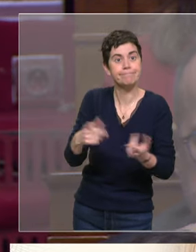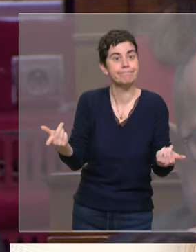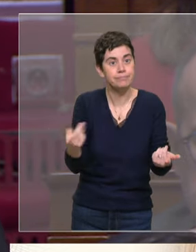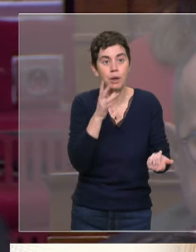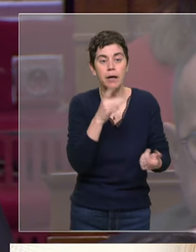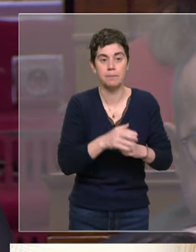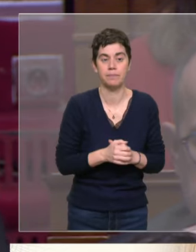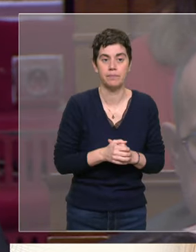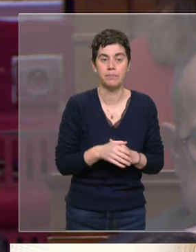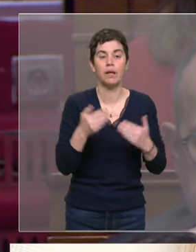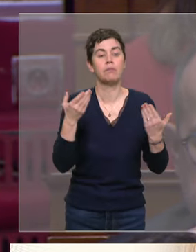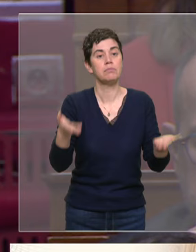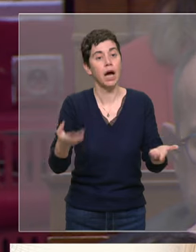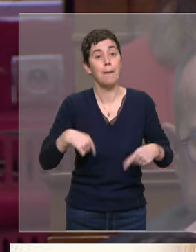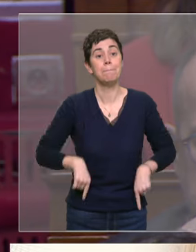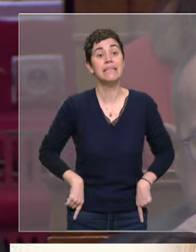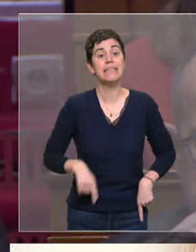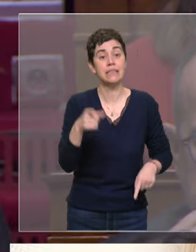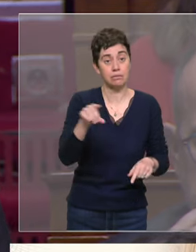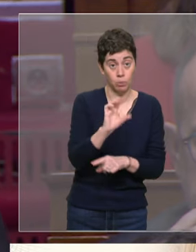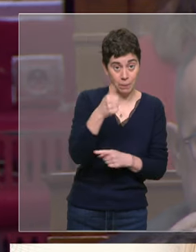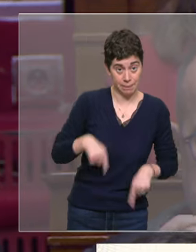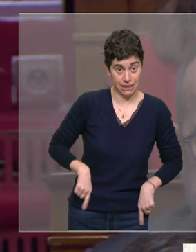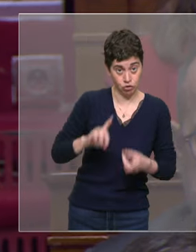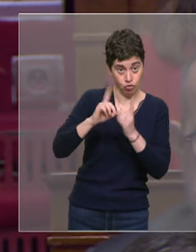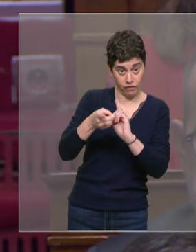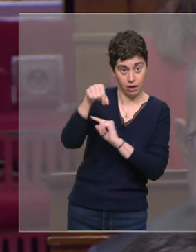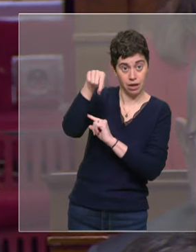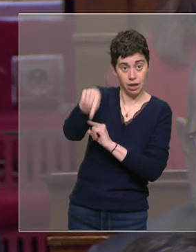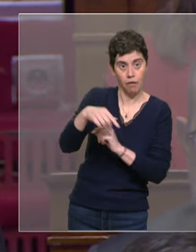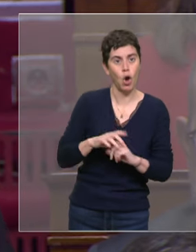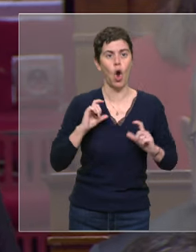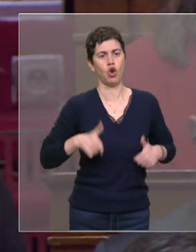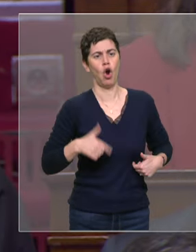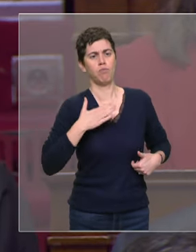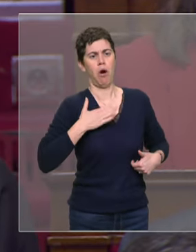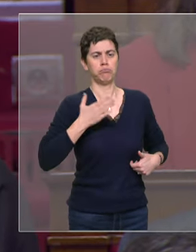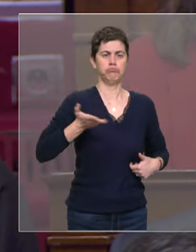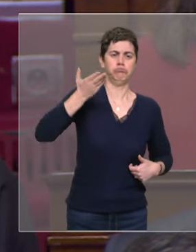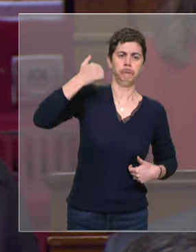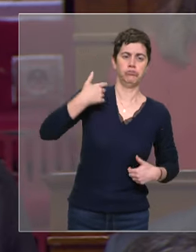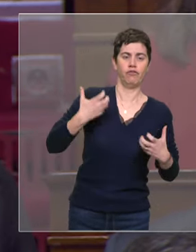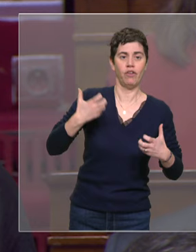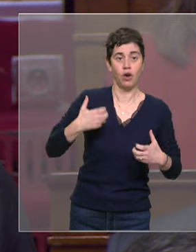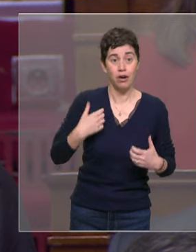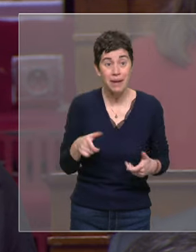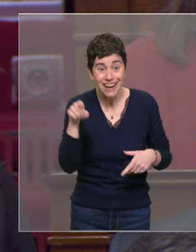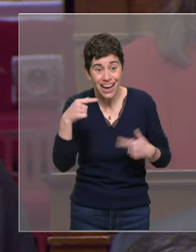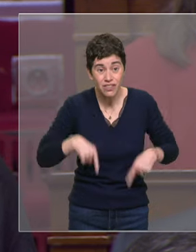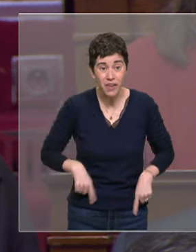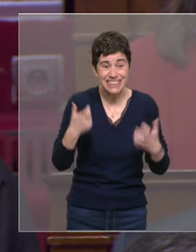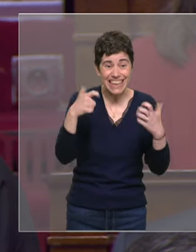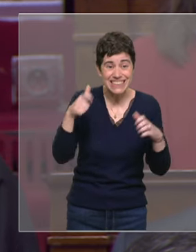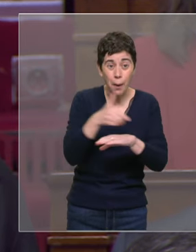s'installer à Matignon déclarait emmener la cause de l'école avec lui. Quelques semaines plus tard, son gouvernement vient d'acter près de 700 millions d'euros